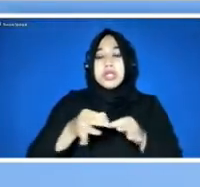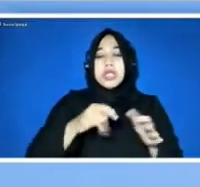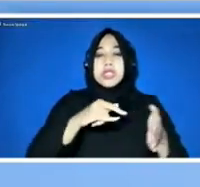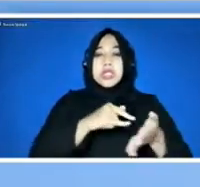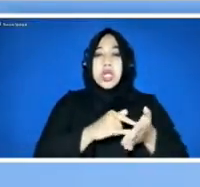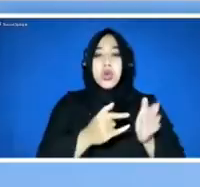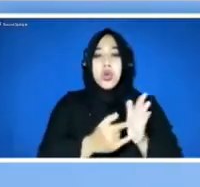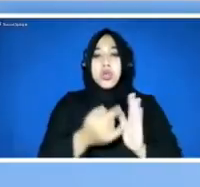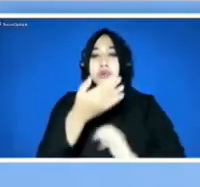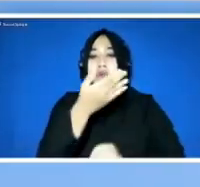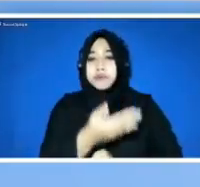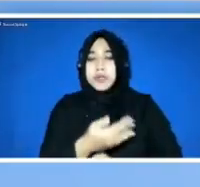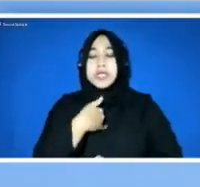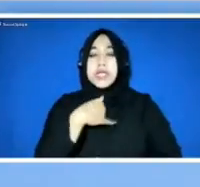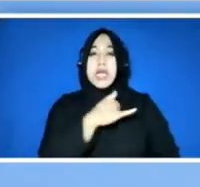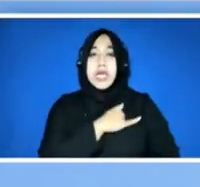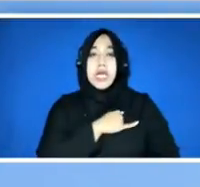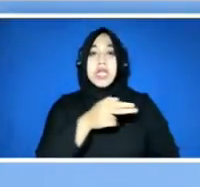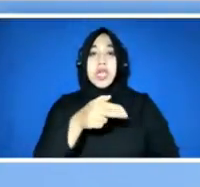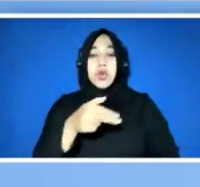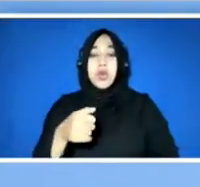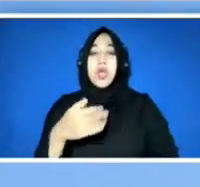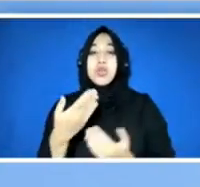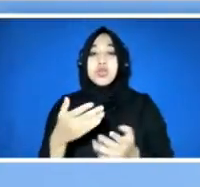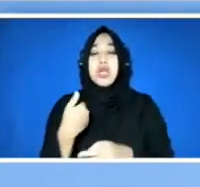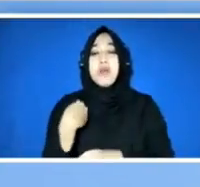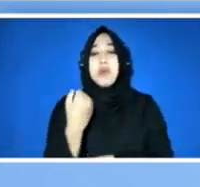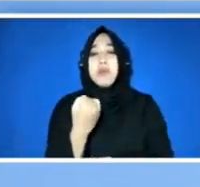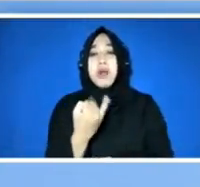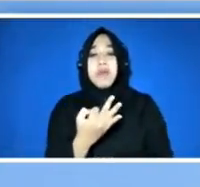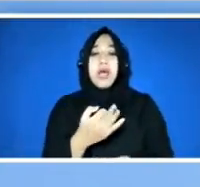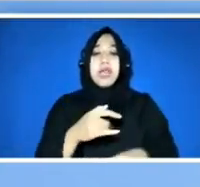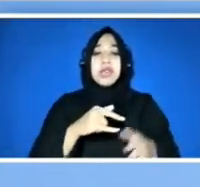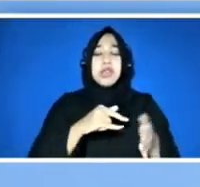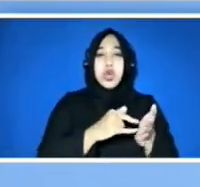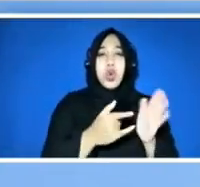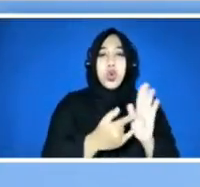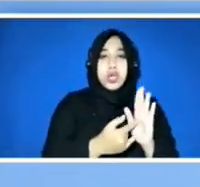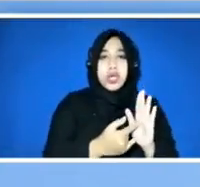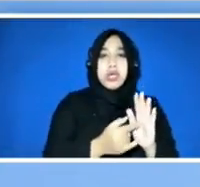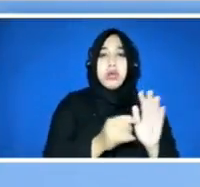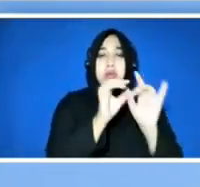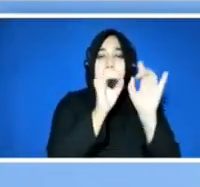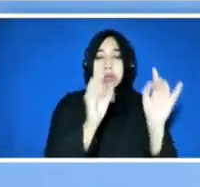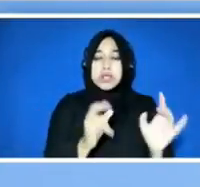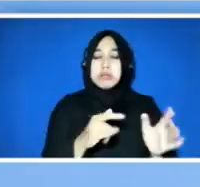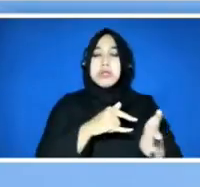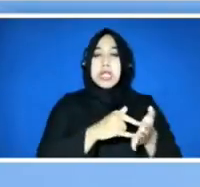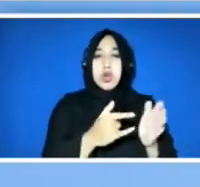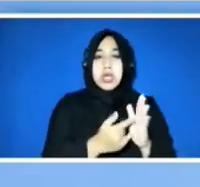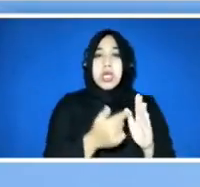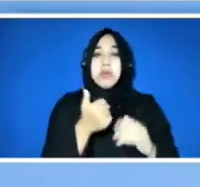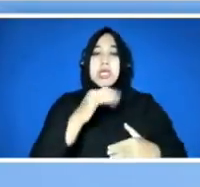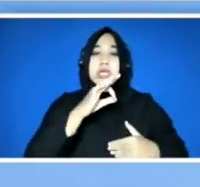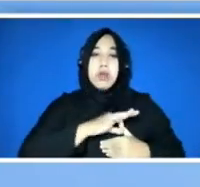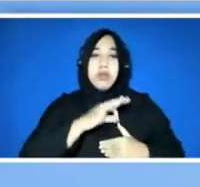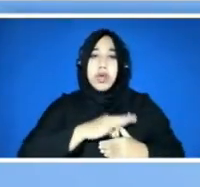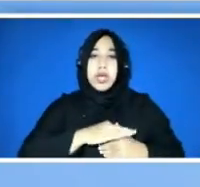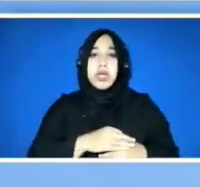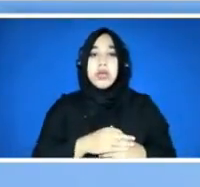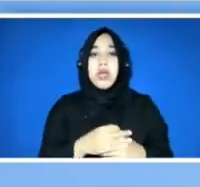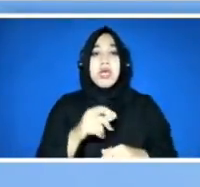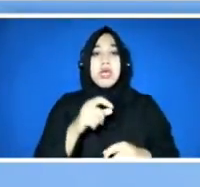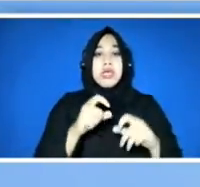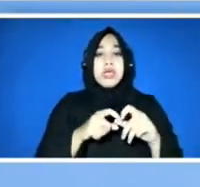Nah, saya yakin di Indonesia sudah ada beberapa teknologi, berbagai jenis teknologi yang dimanfaatkan, termasuk tentunya silacak